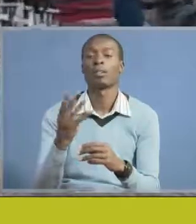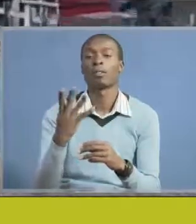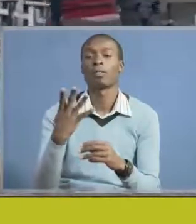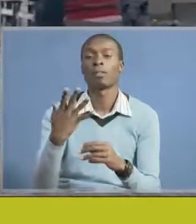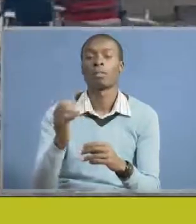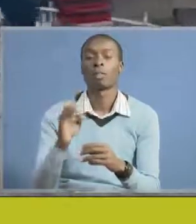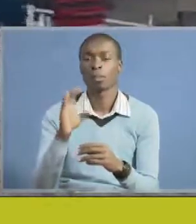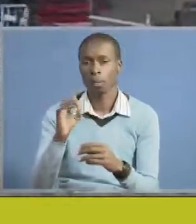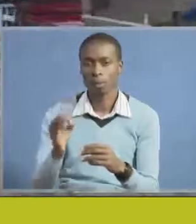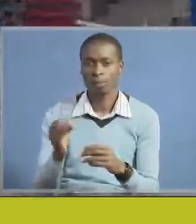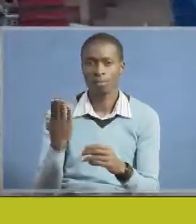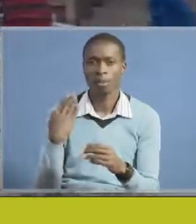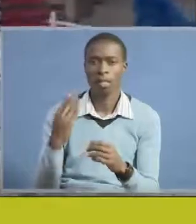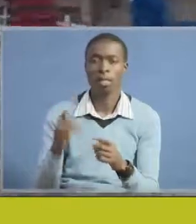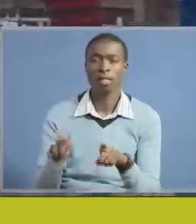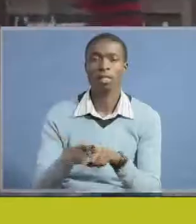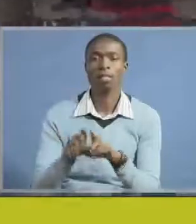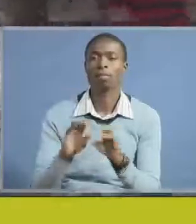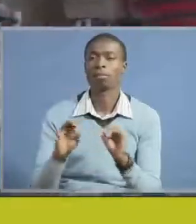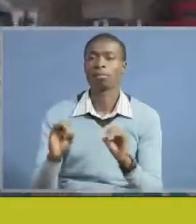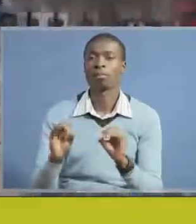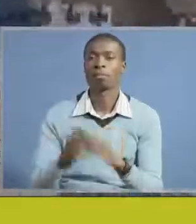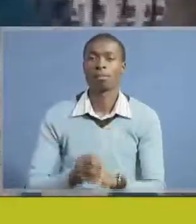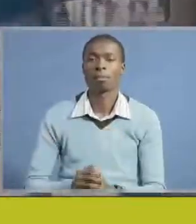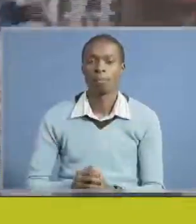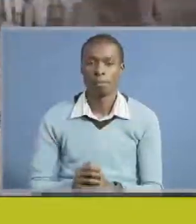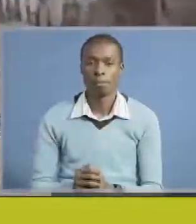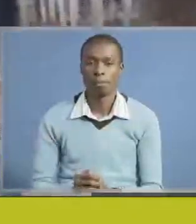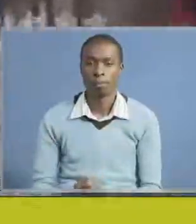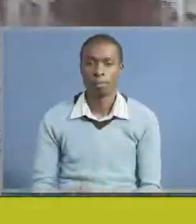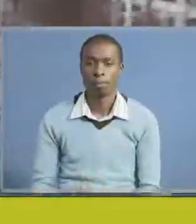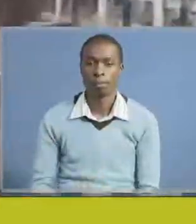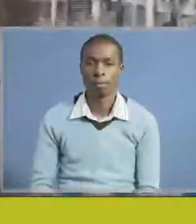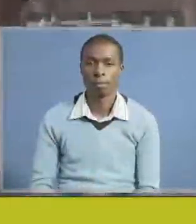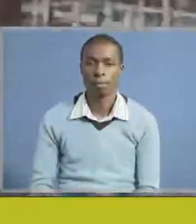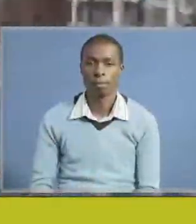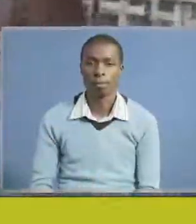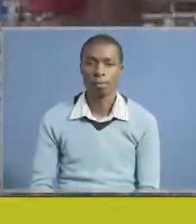kilinganishwa na mwaka 2017. Anne Mashirika, KUTV.